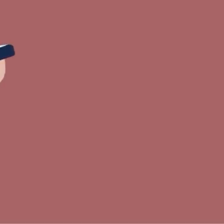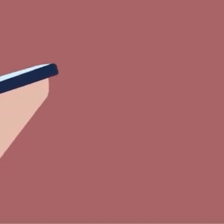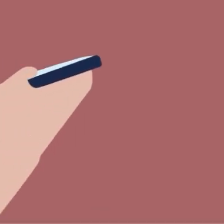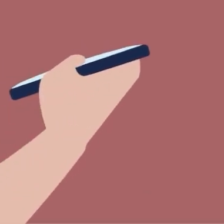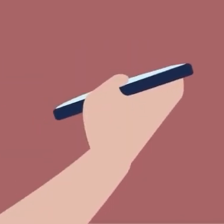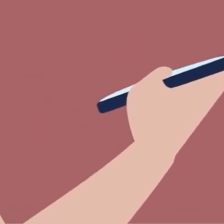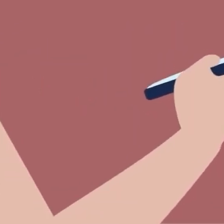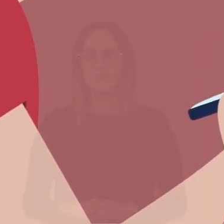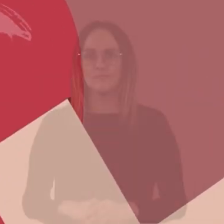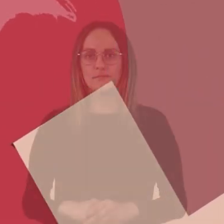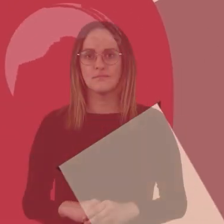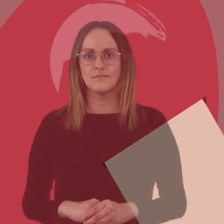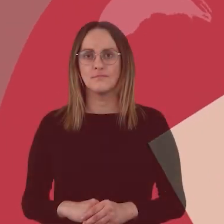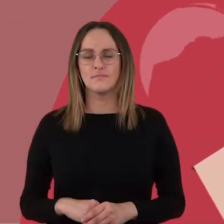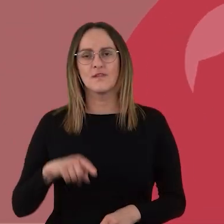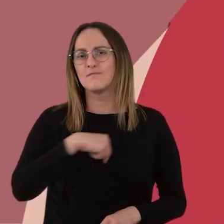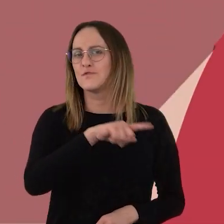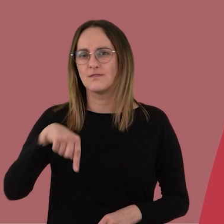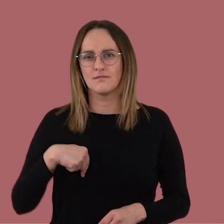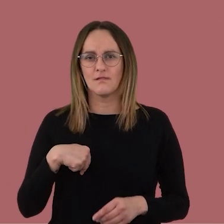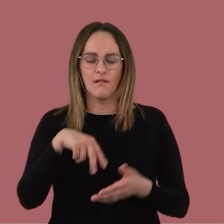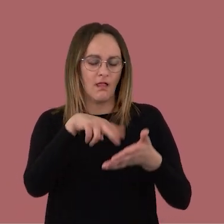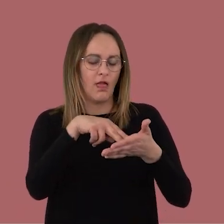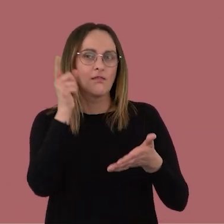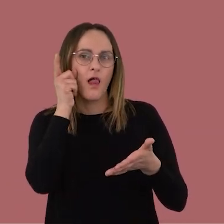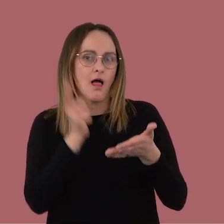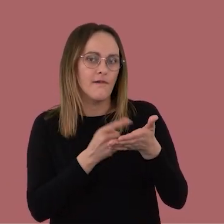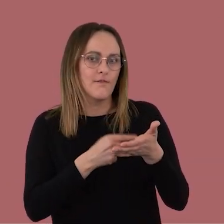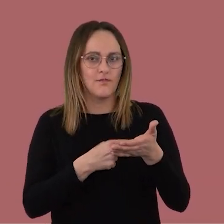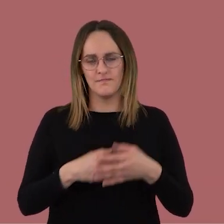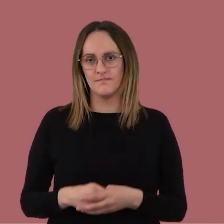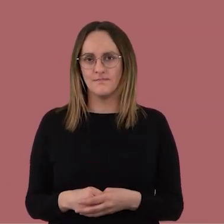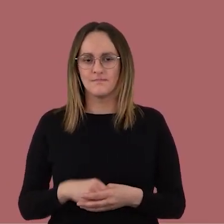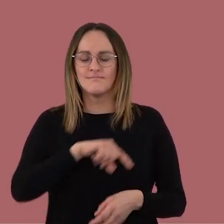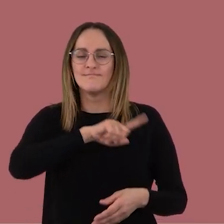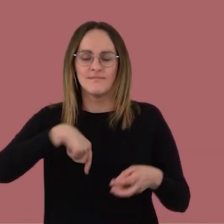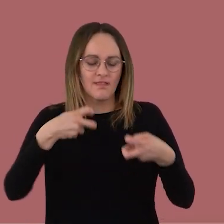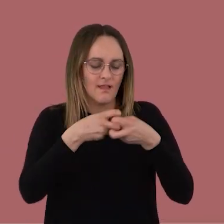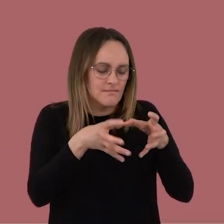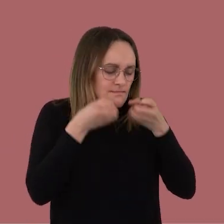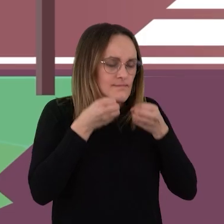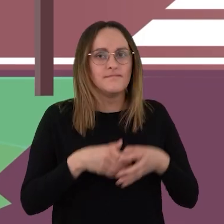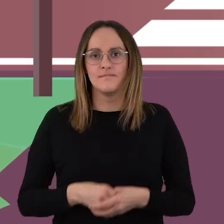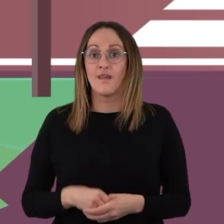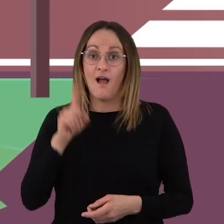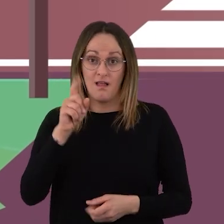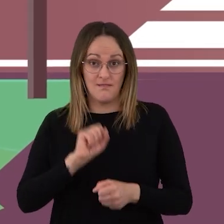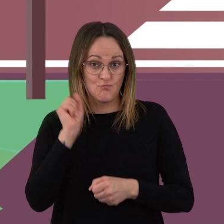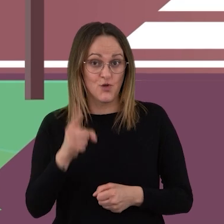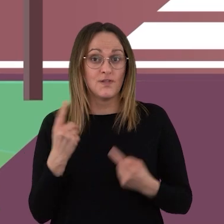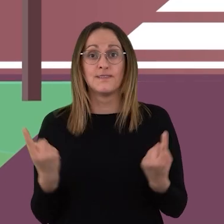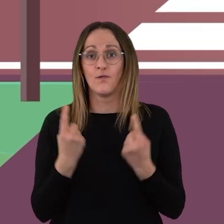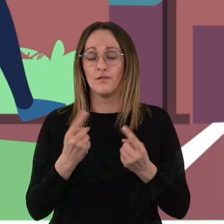Wszyscy jesteśmy zapatrzeni w smartfony. Pochłania nas wirtualny świat, ale